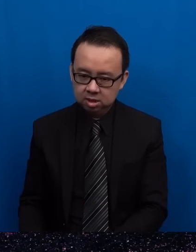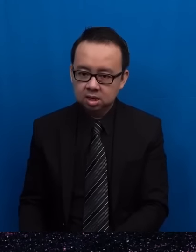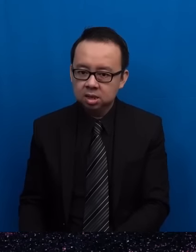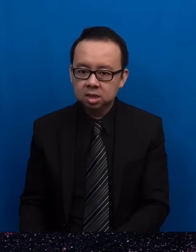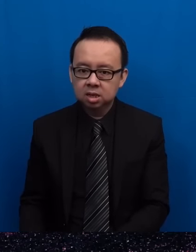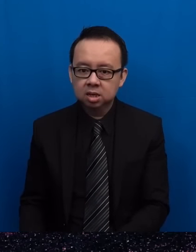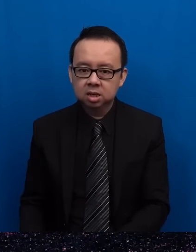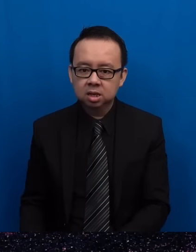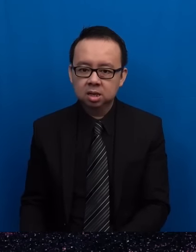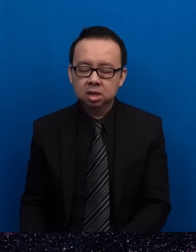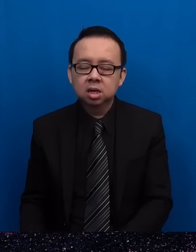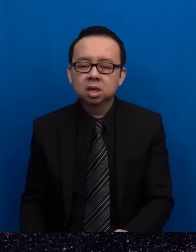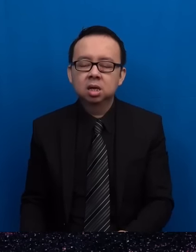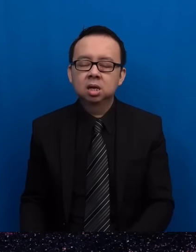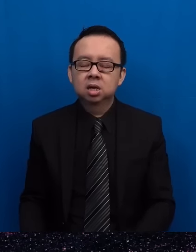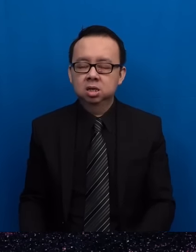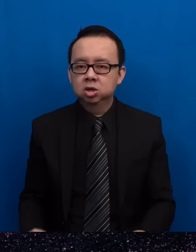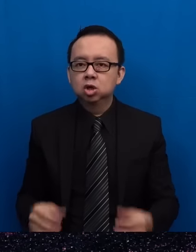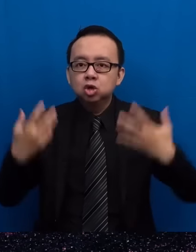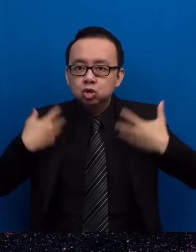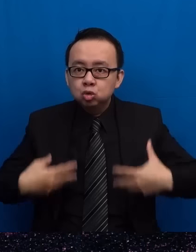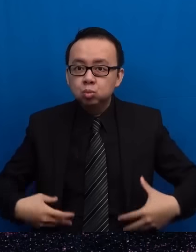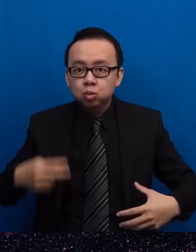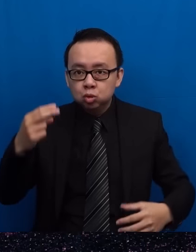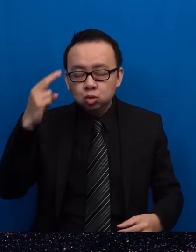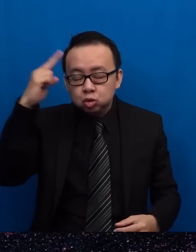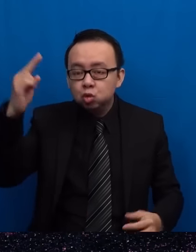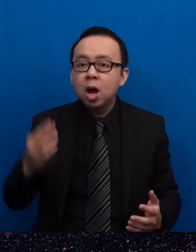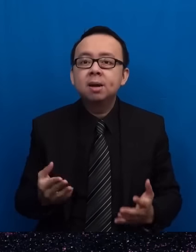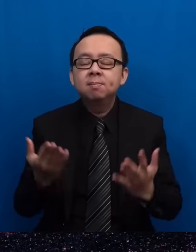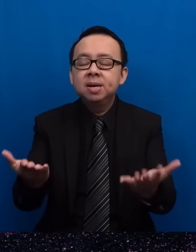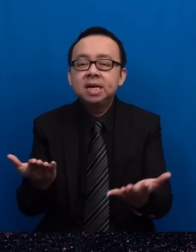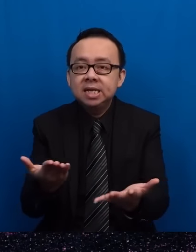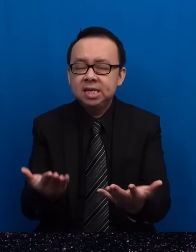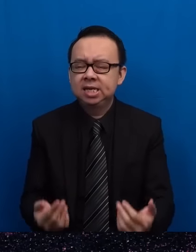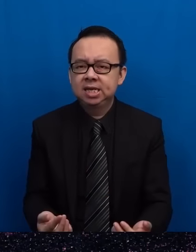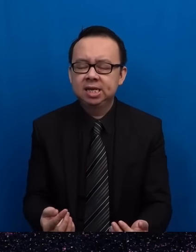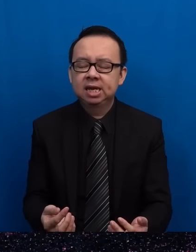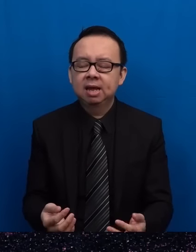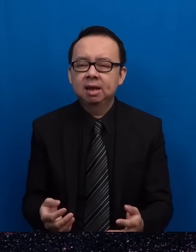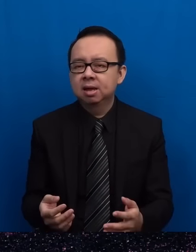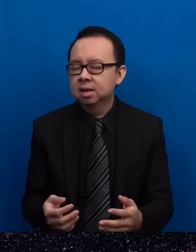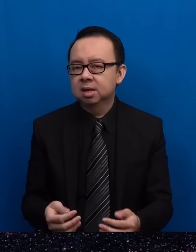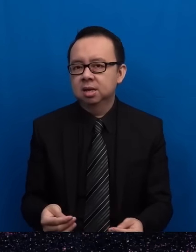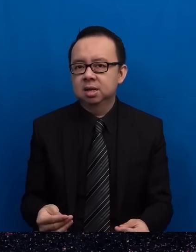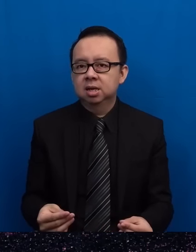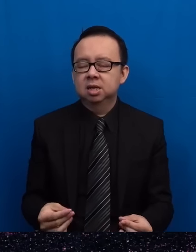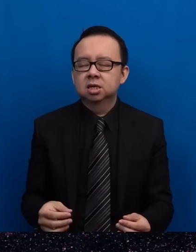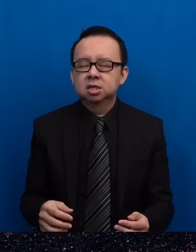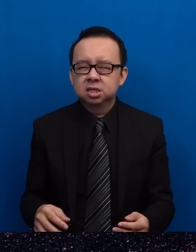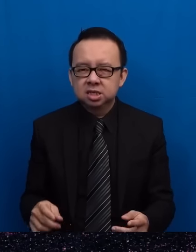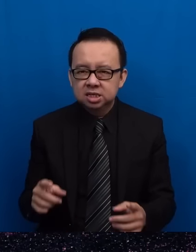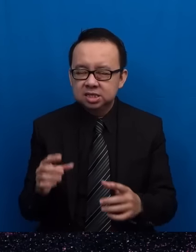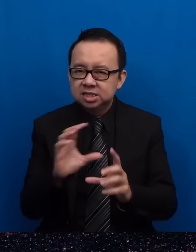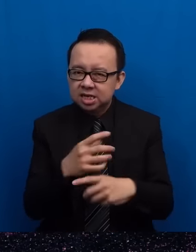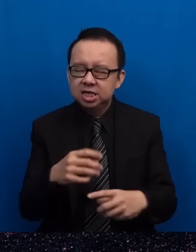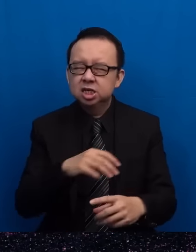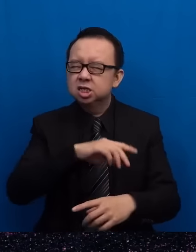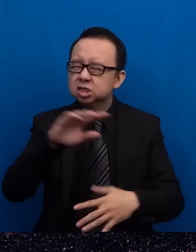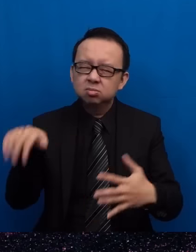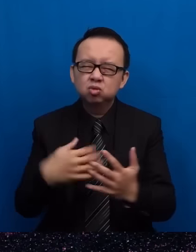akan perhitungan dengan anak-anaknya? Semua hal itu dicari oleh mereka yang tidak mengenal Allah. Tapi kamu, kata firman